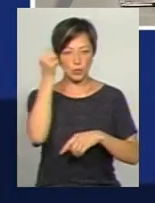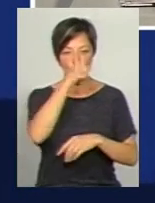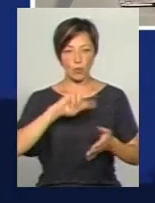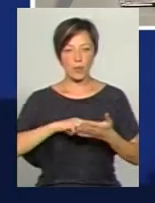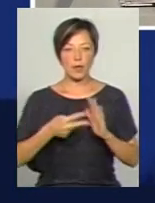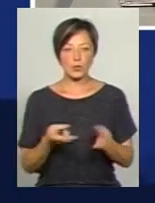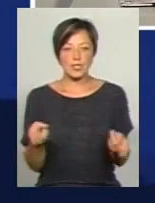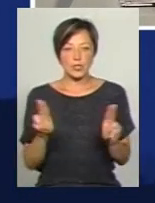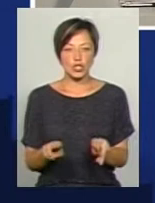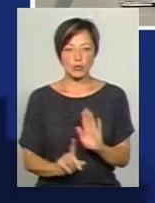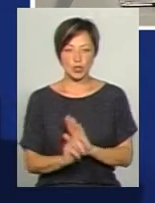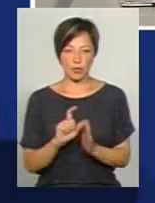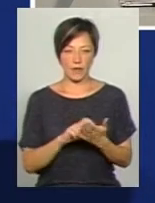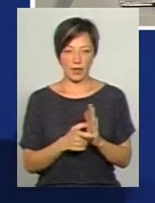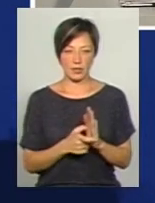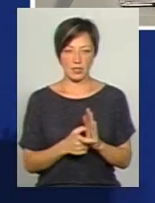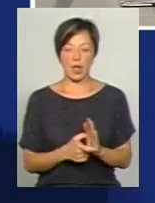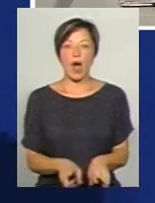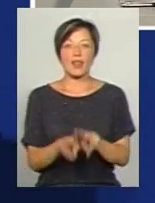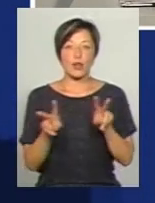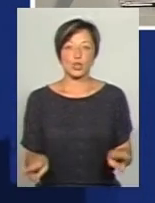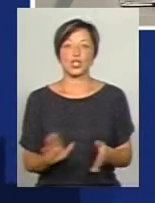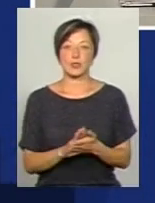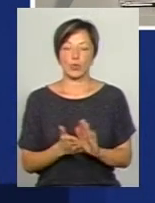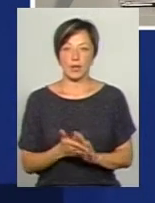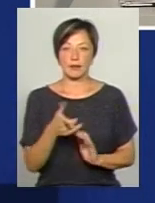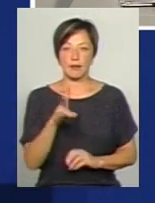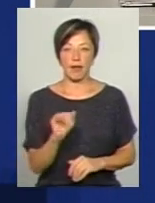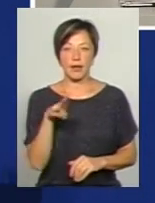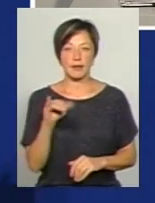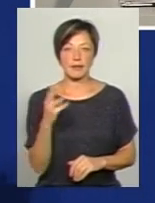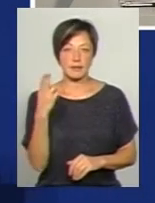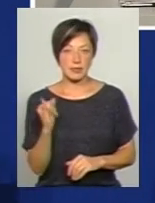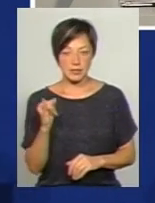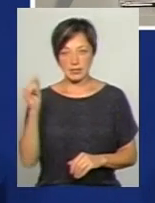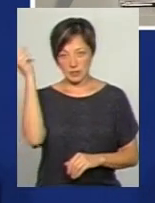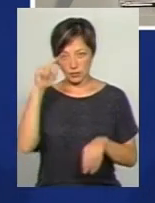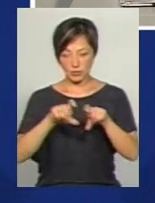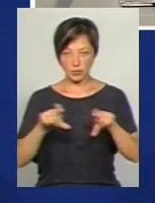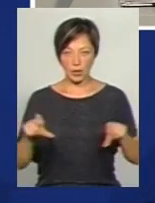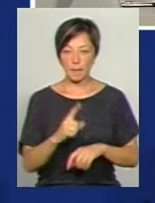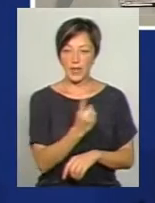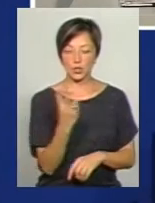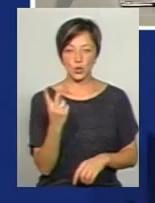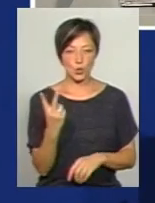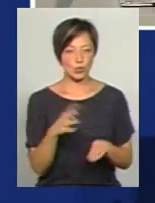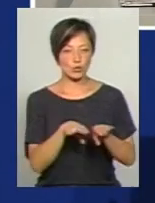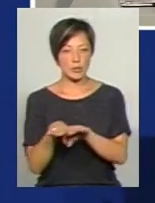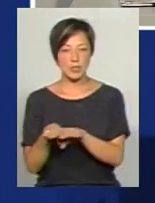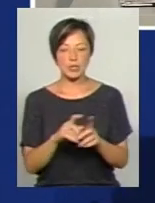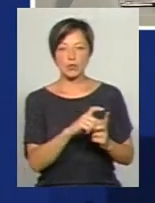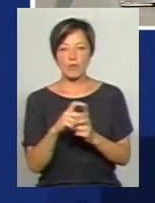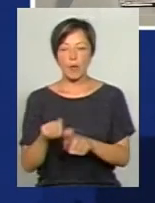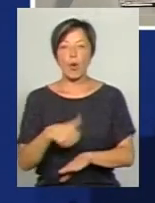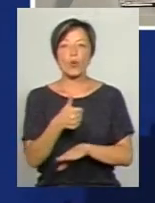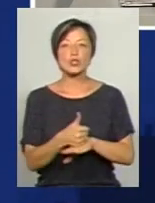планується лишити лише початкові класи. Аналогічна ситуація у Гнатовецькому загальноосвітньому закладі перших-других ступенів. За словами її